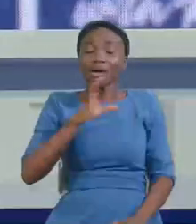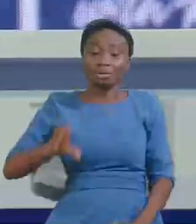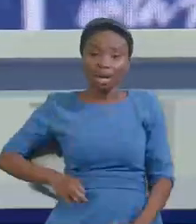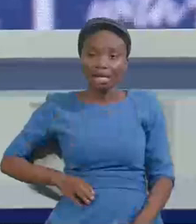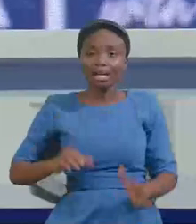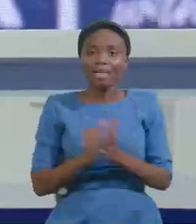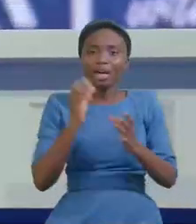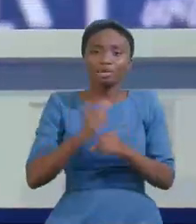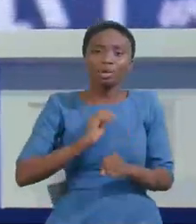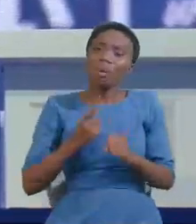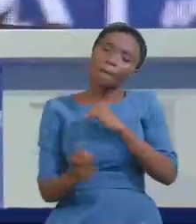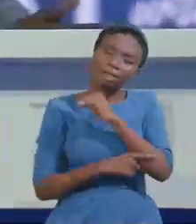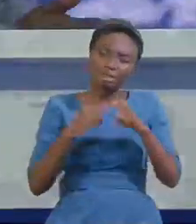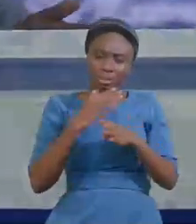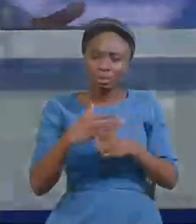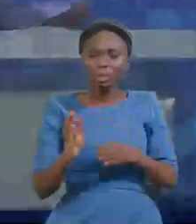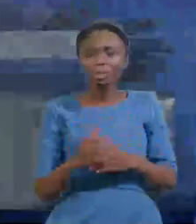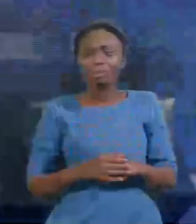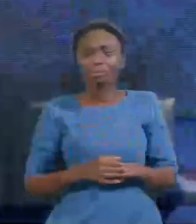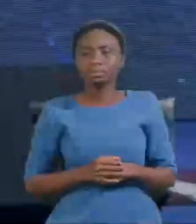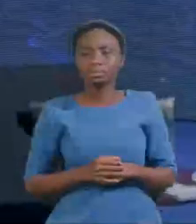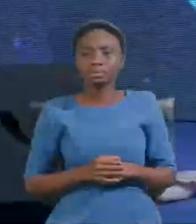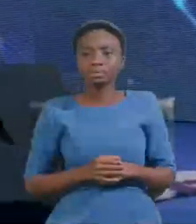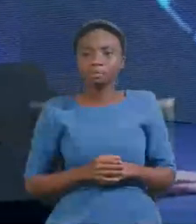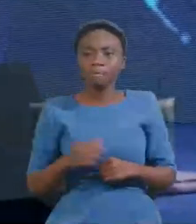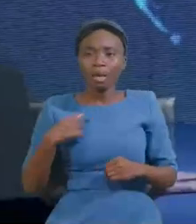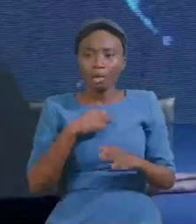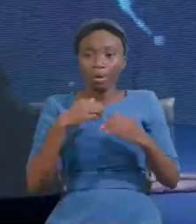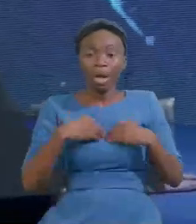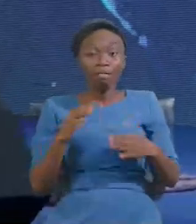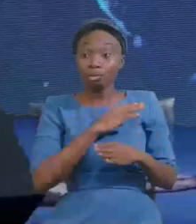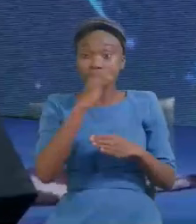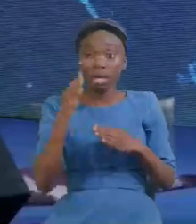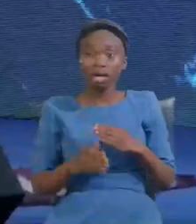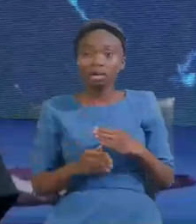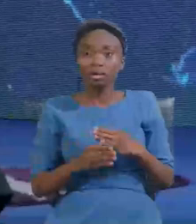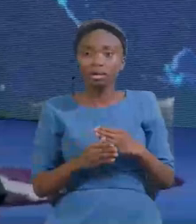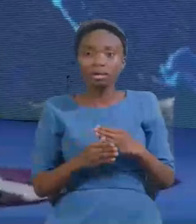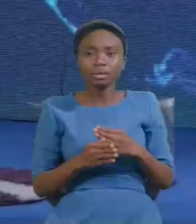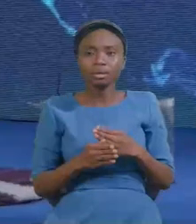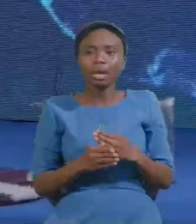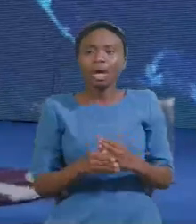Le Christ qui a ôté notre culpabilité. Le Christ qui a ôté notre châtiment.